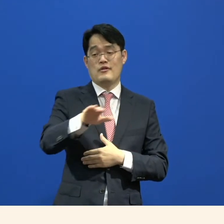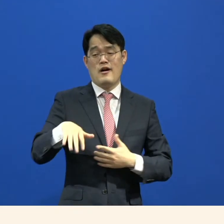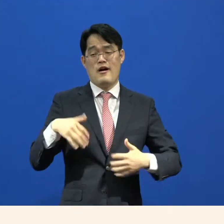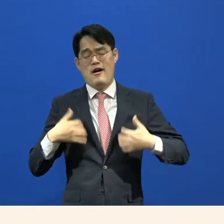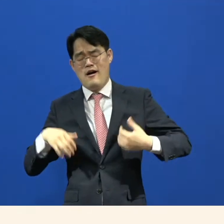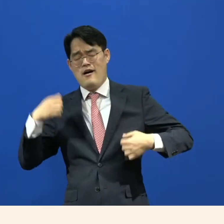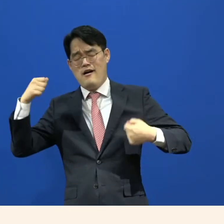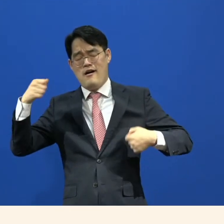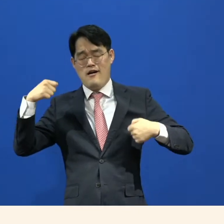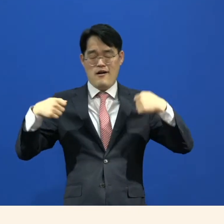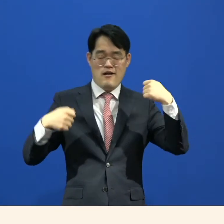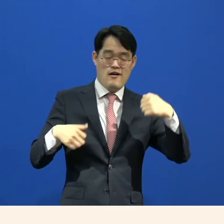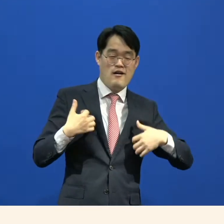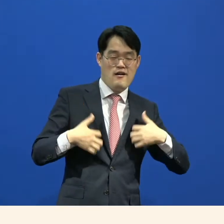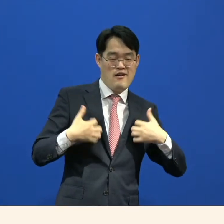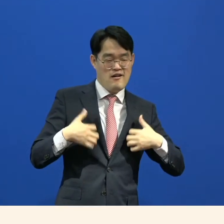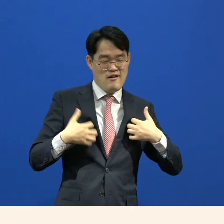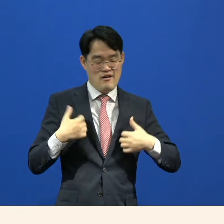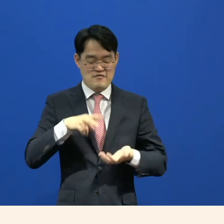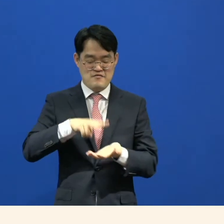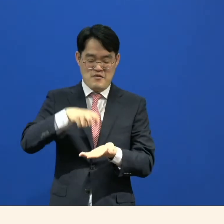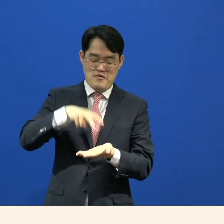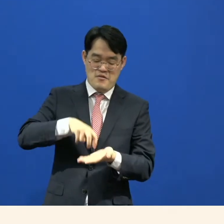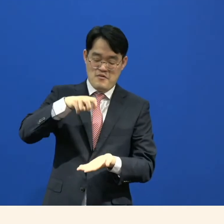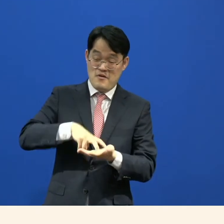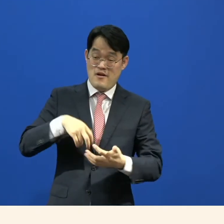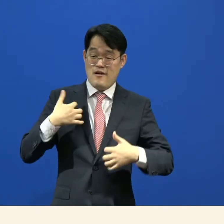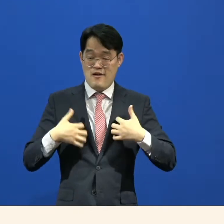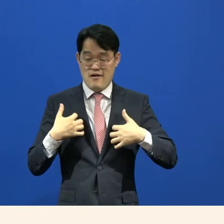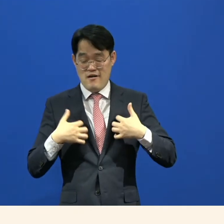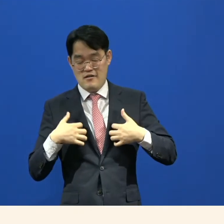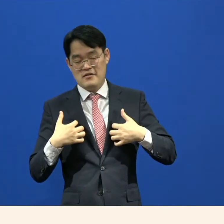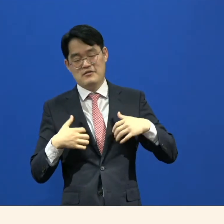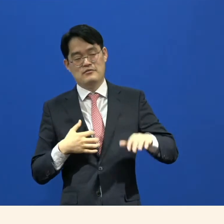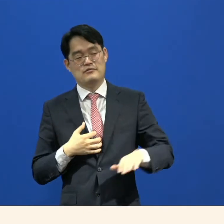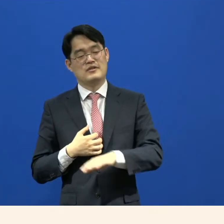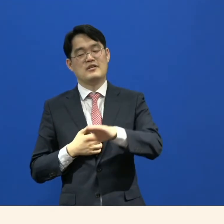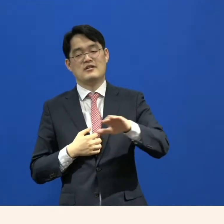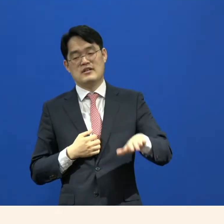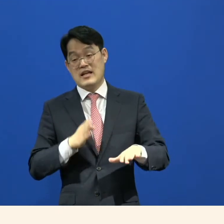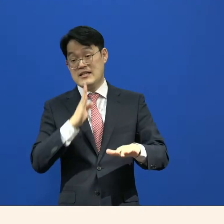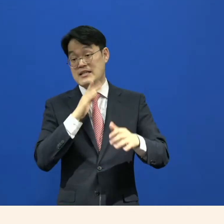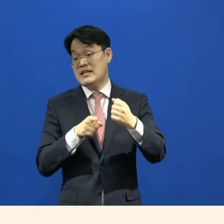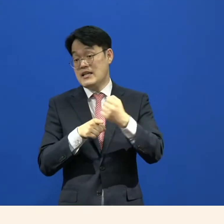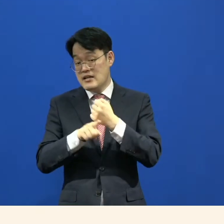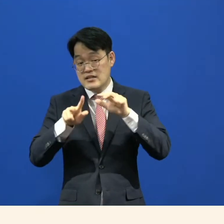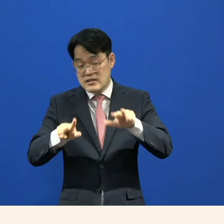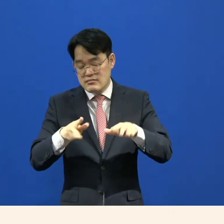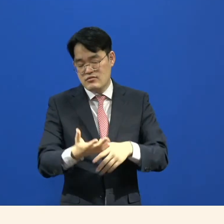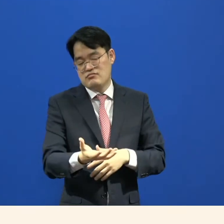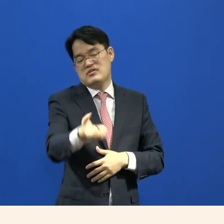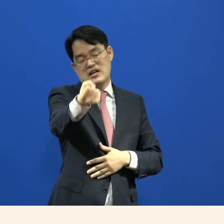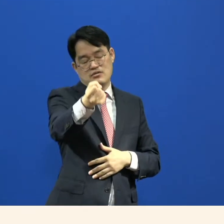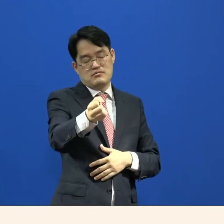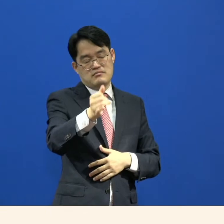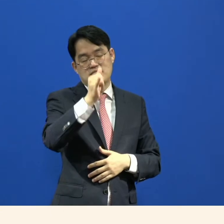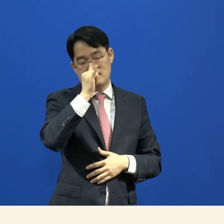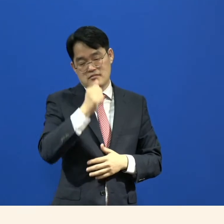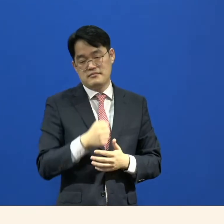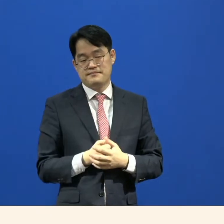남나 기뻐 뛰고 춤을 추어야 될 진리를 우리가 지금 붙잡고 있는 것입니다.